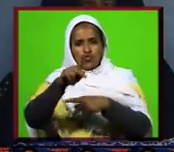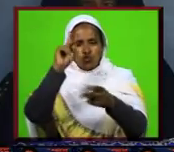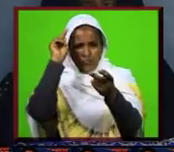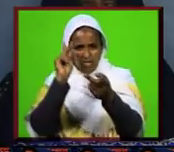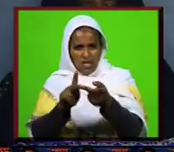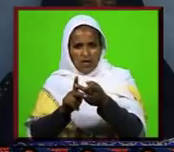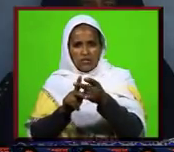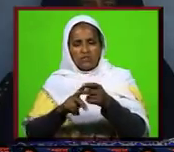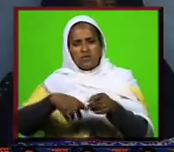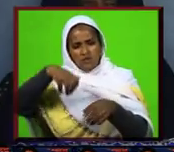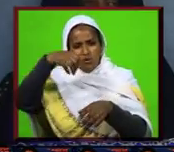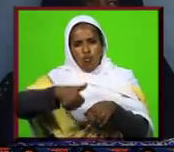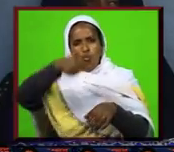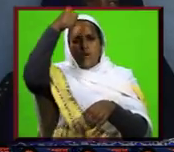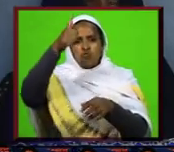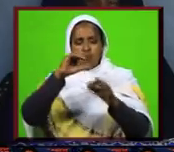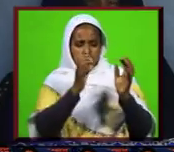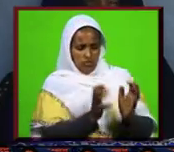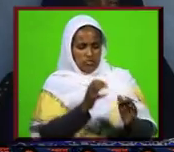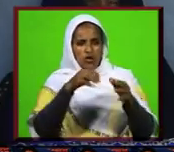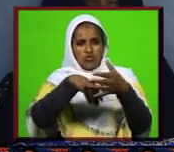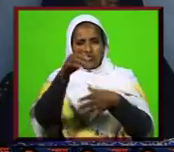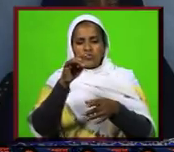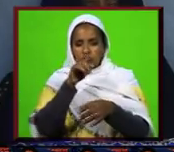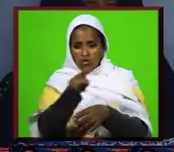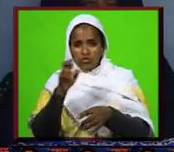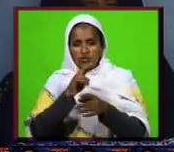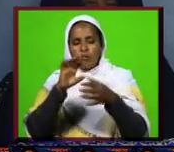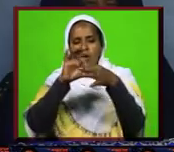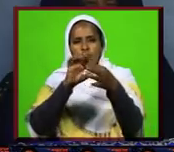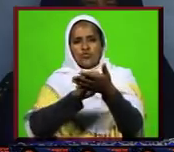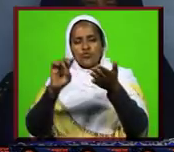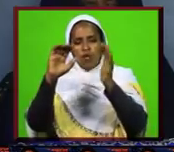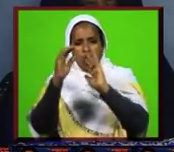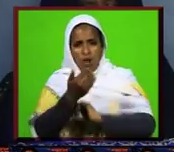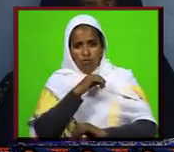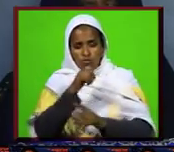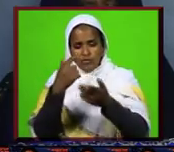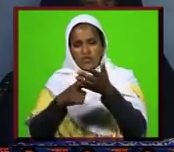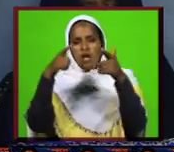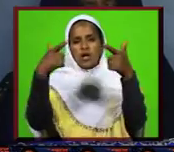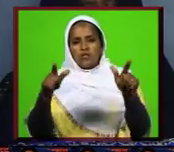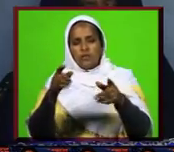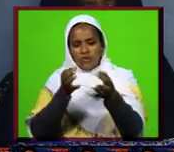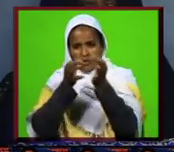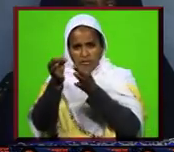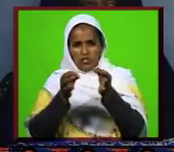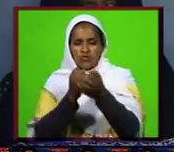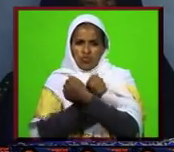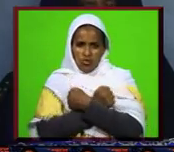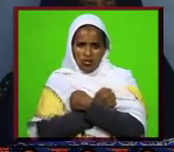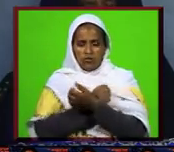ለፕሮጀክቱ መሳካት የአንበሳውን ድርሻ የተወጡት እሳቸው እንጂ ማኅበረ ቅዱሳን አለመሆኑን በዚህ አጋጣሚ ለመግለጽ እንወዳለን።